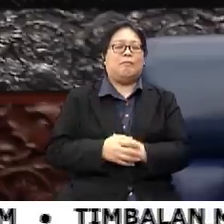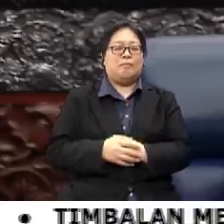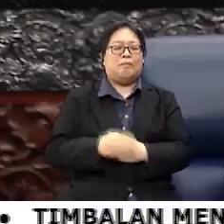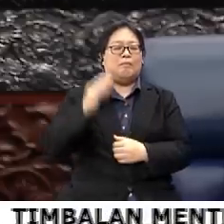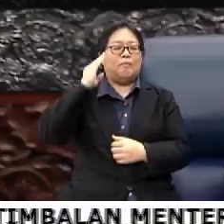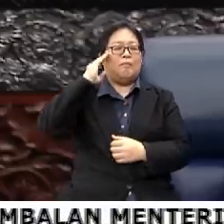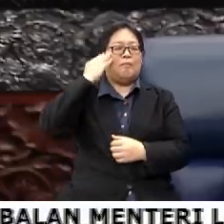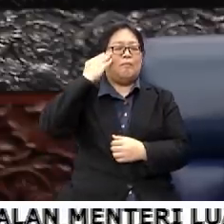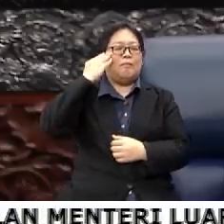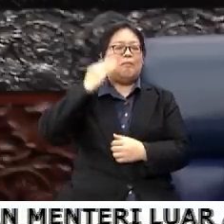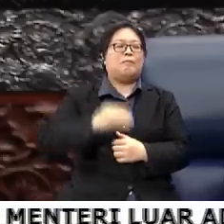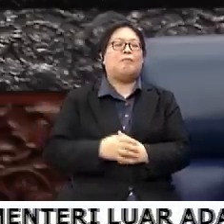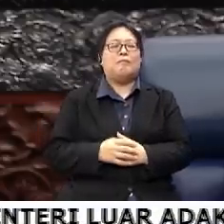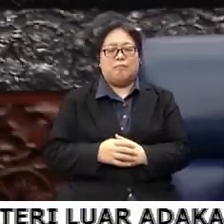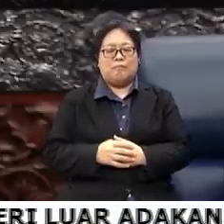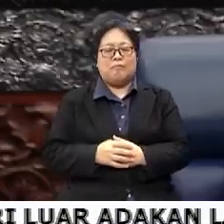Bumi Putra.